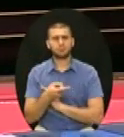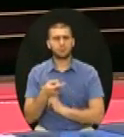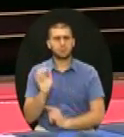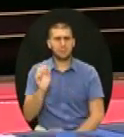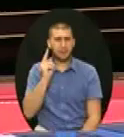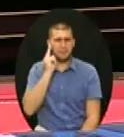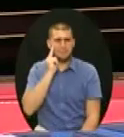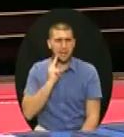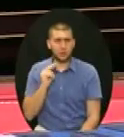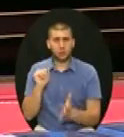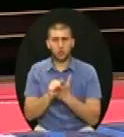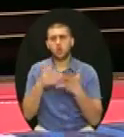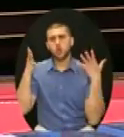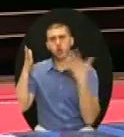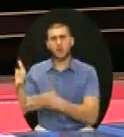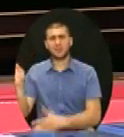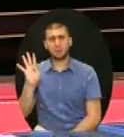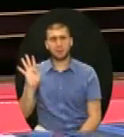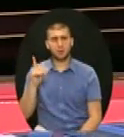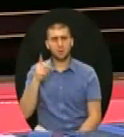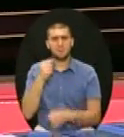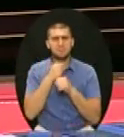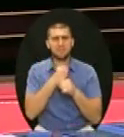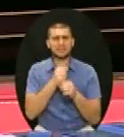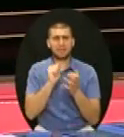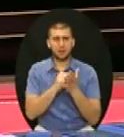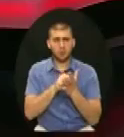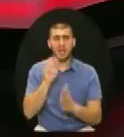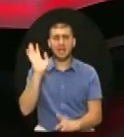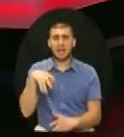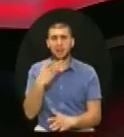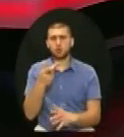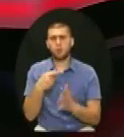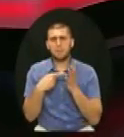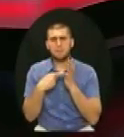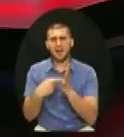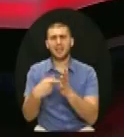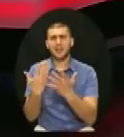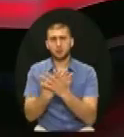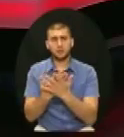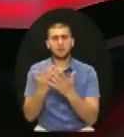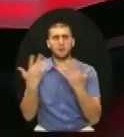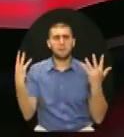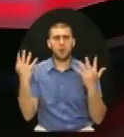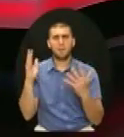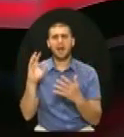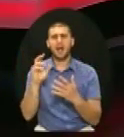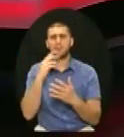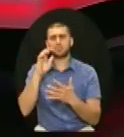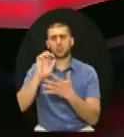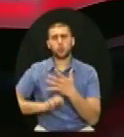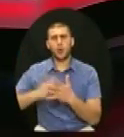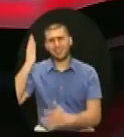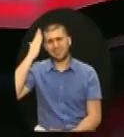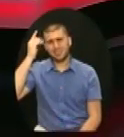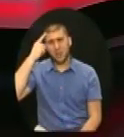מבחינה עיתונאית, תוקף את ביבי, איכשהו מייצג אותם בעיתון, גם בצורה שבה הוא מגיש את החדשות, ובוודאי בעמודי הדעות, בתורי